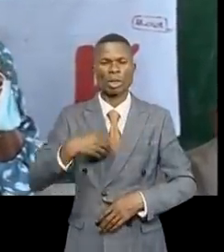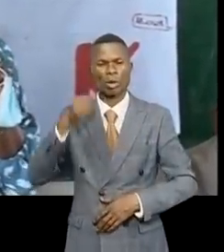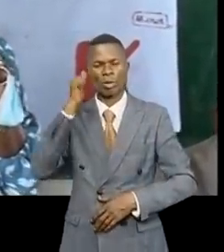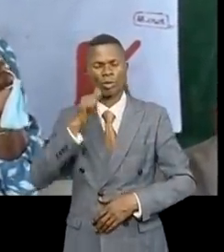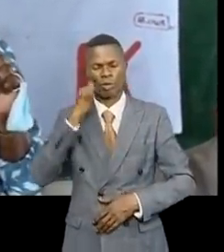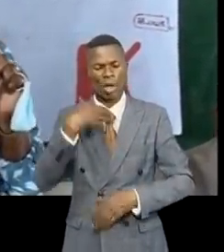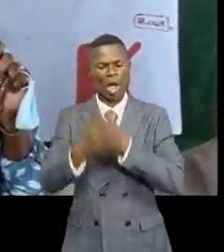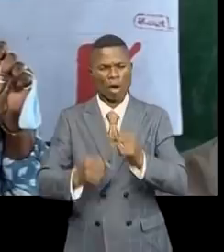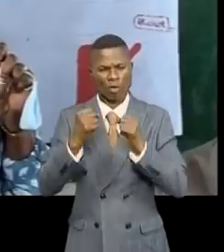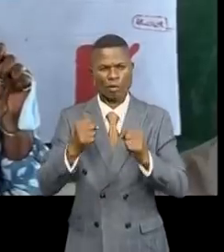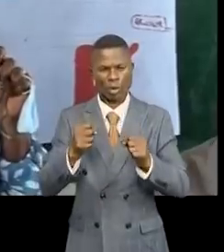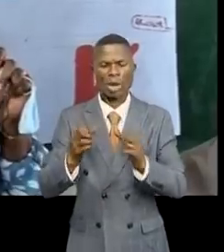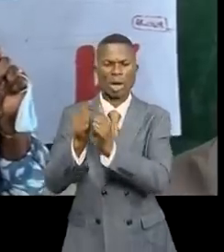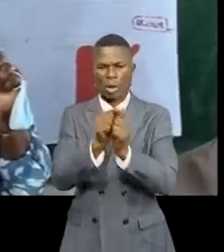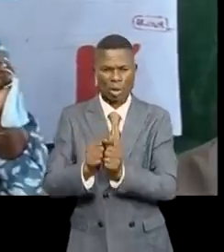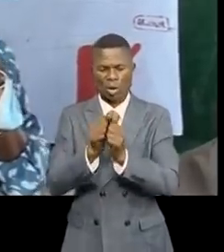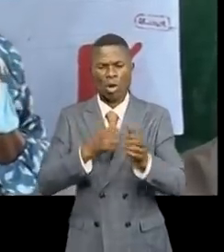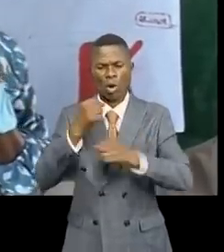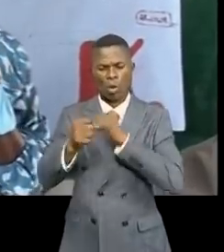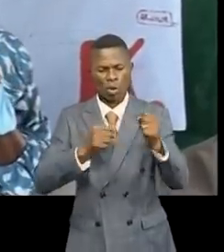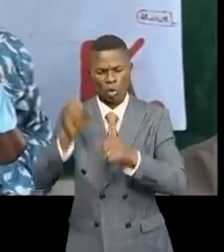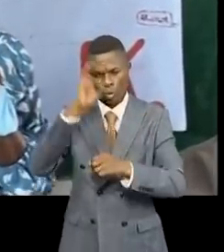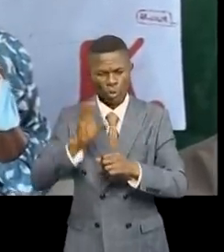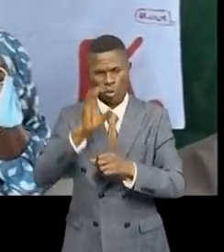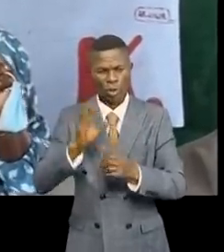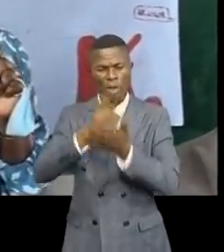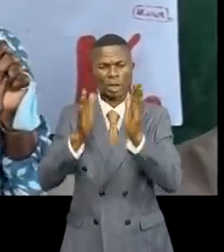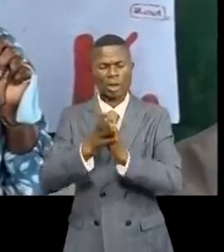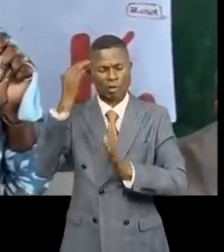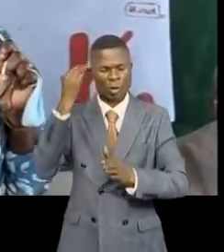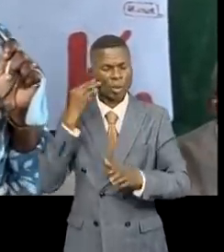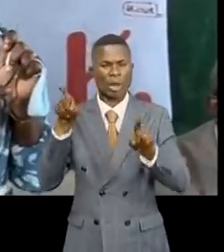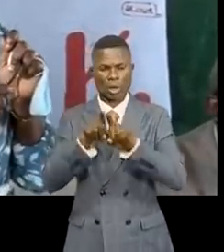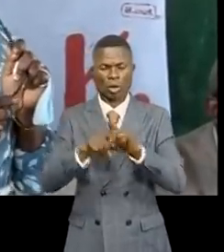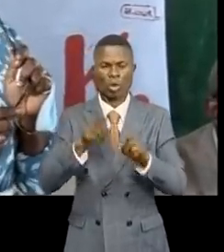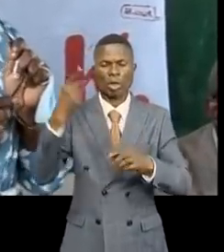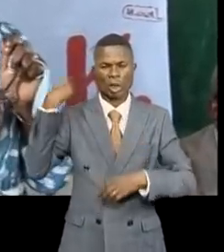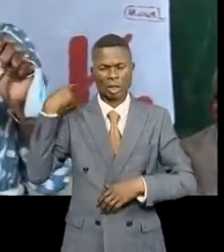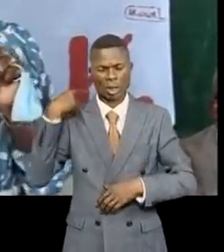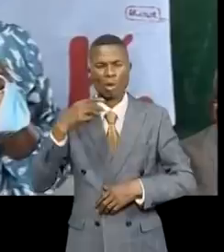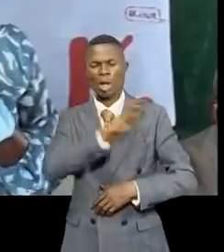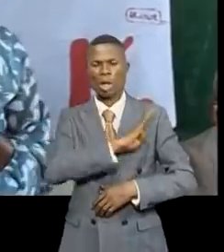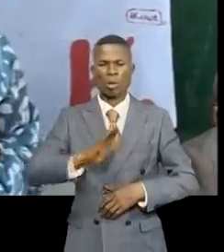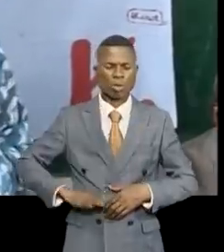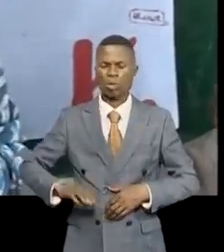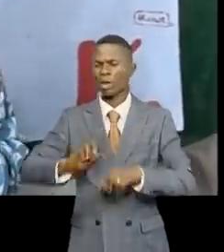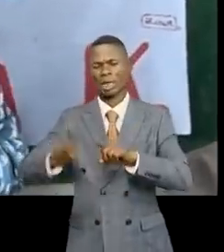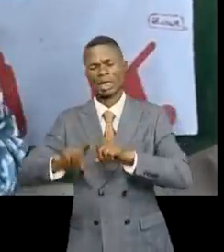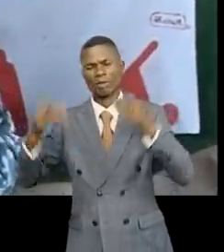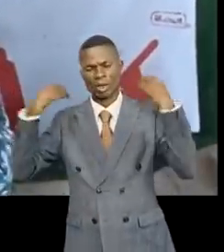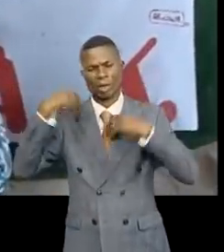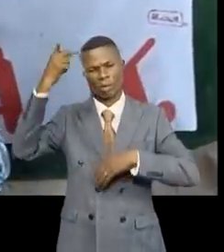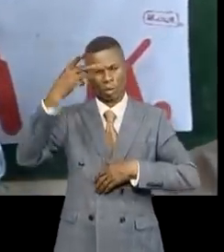Battez-vous, ensemble, luttons pour que vous puissiez aussi devenir ministre, député, bourgmestre, quelque chose.